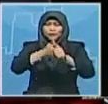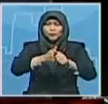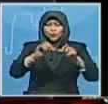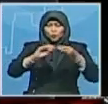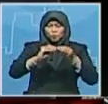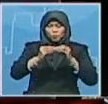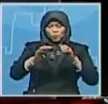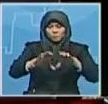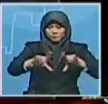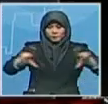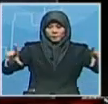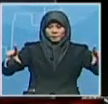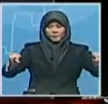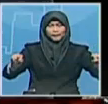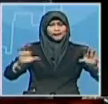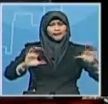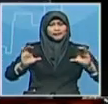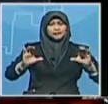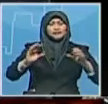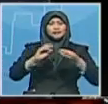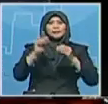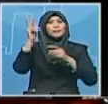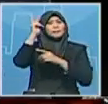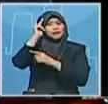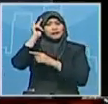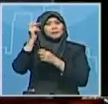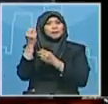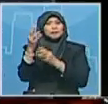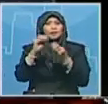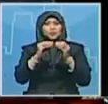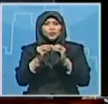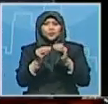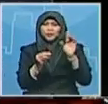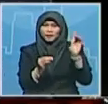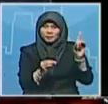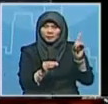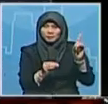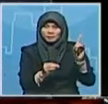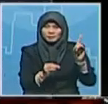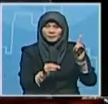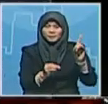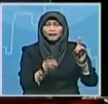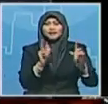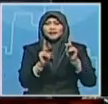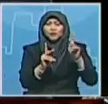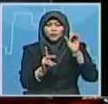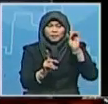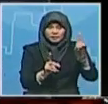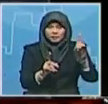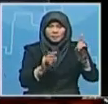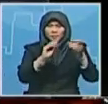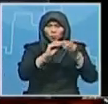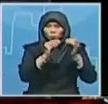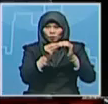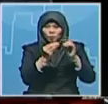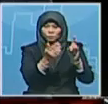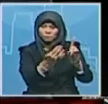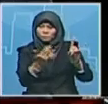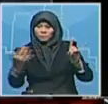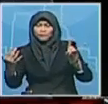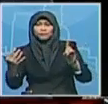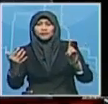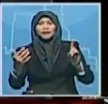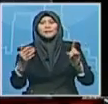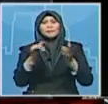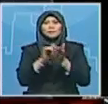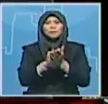kereta, misal kata di Kelantan, berapa plate kereta Kelantan? Okey, D. D, ya. Kalau D dengan nombornya, itu merupakan